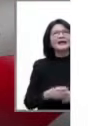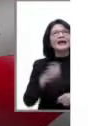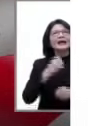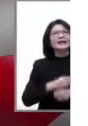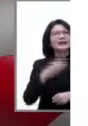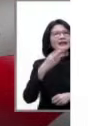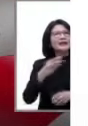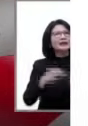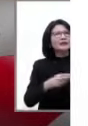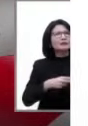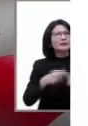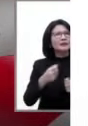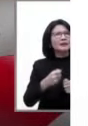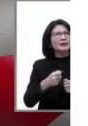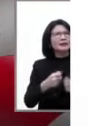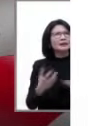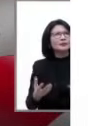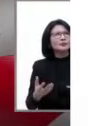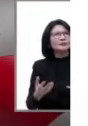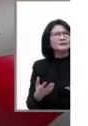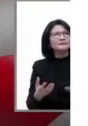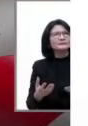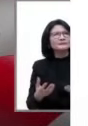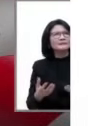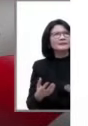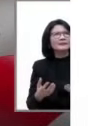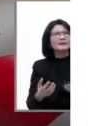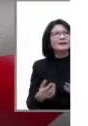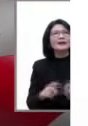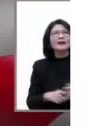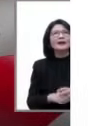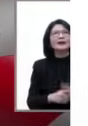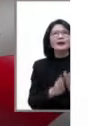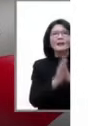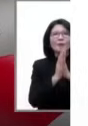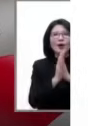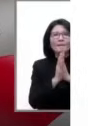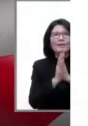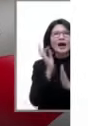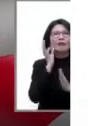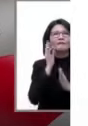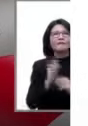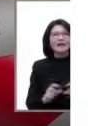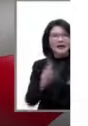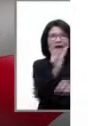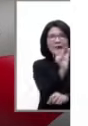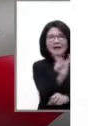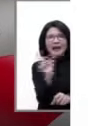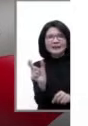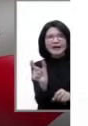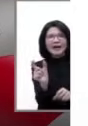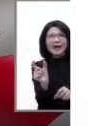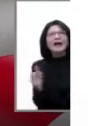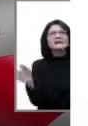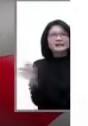Gibran masih butuh banyak sekali waktu untuk ee memantaskan diri pada posisi yang sekarang jadi kami prihatin sekali